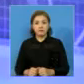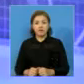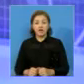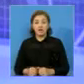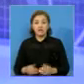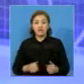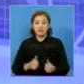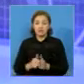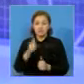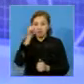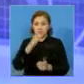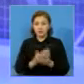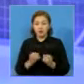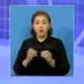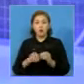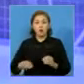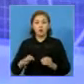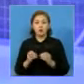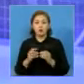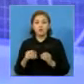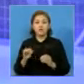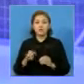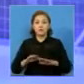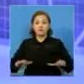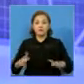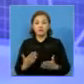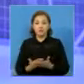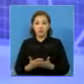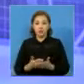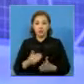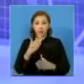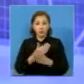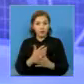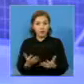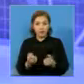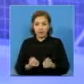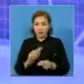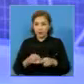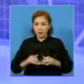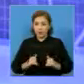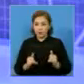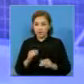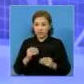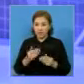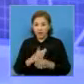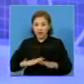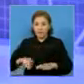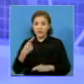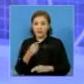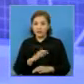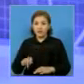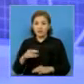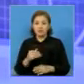Келер жылдан бастап облыста 12239 бала кепілдендірілген көмек алады. Бұл үшін қазынадан 1 миллиард теңгеден